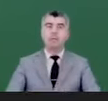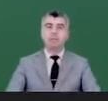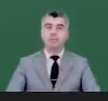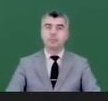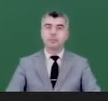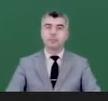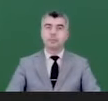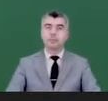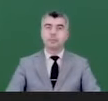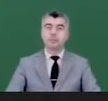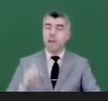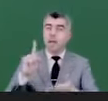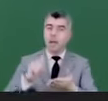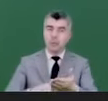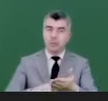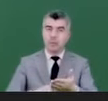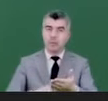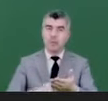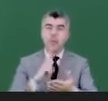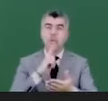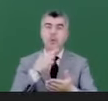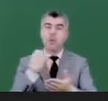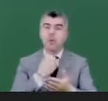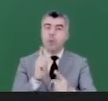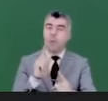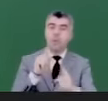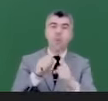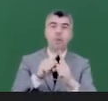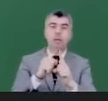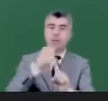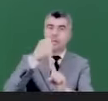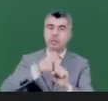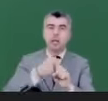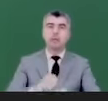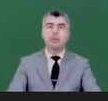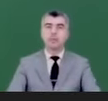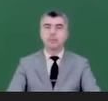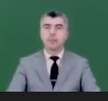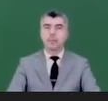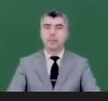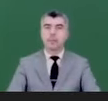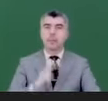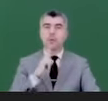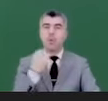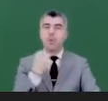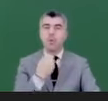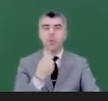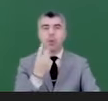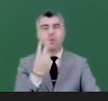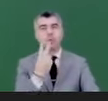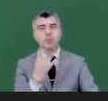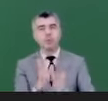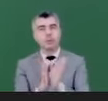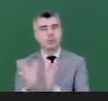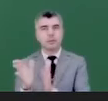تقاعد لابد الحكومه ان تباشر هذه الاصلاحات الحكومه هي عندها جوج الخيارات في الموضوع ديال